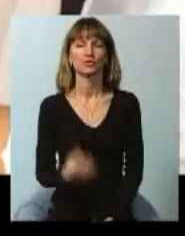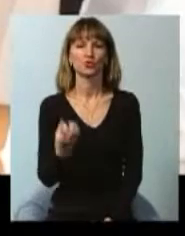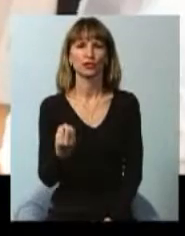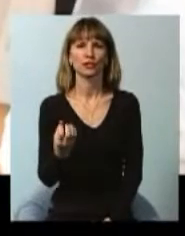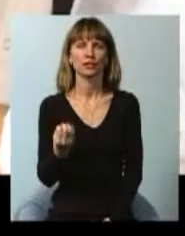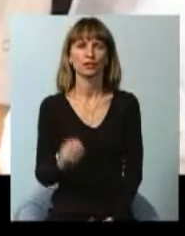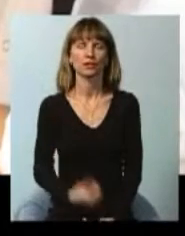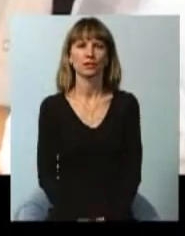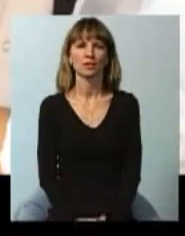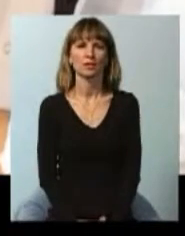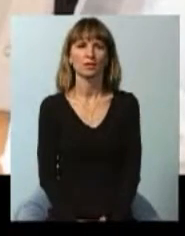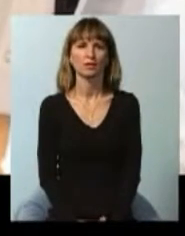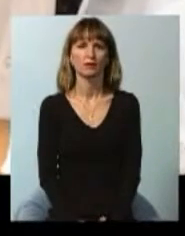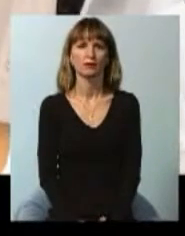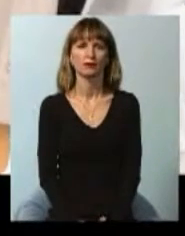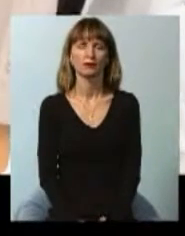іще.